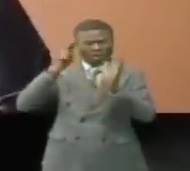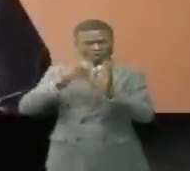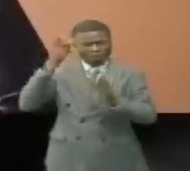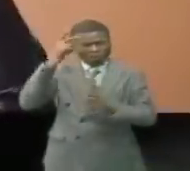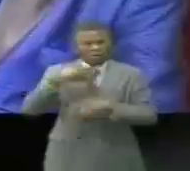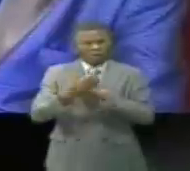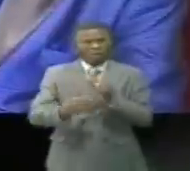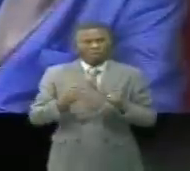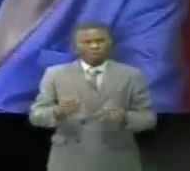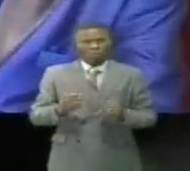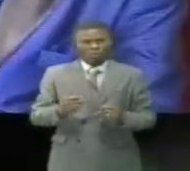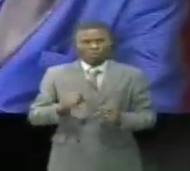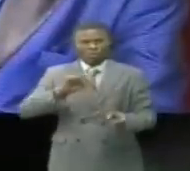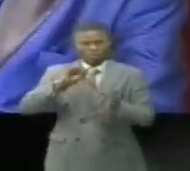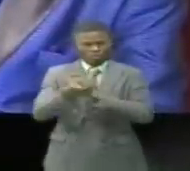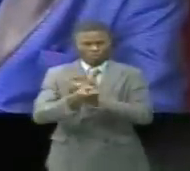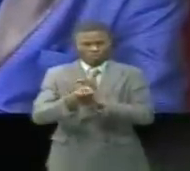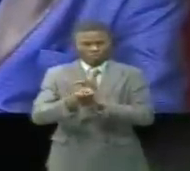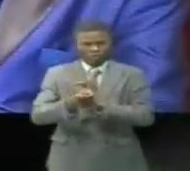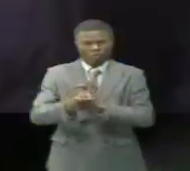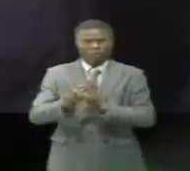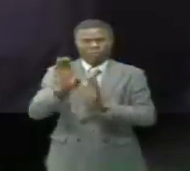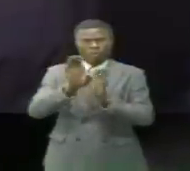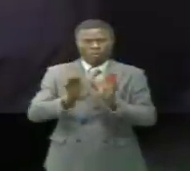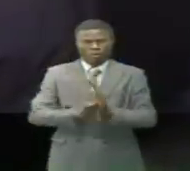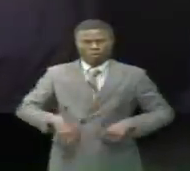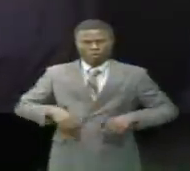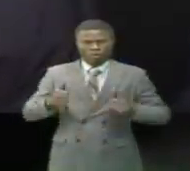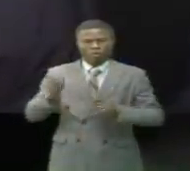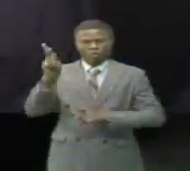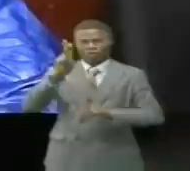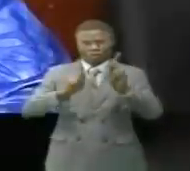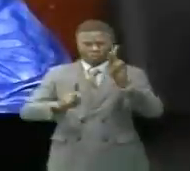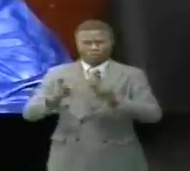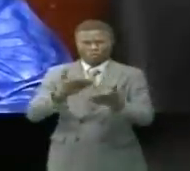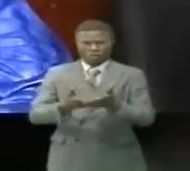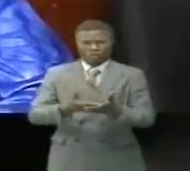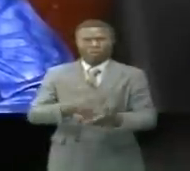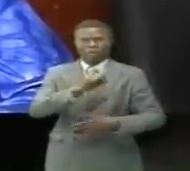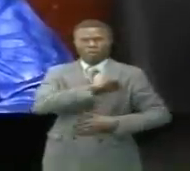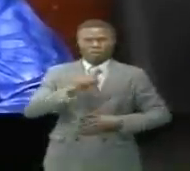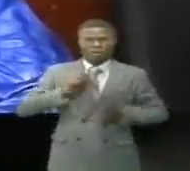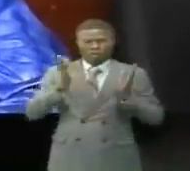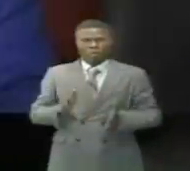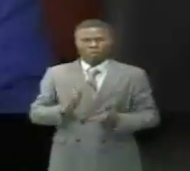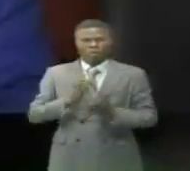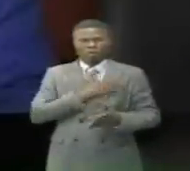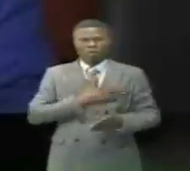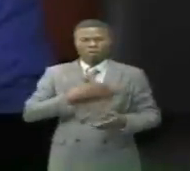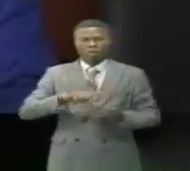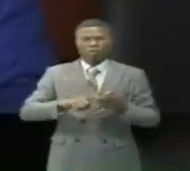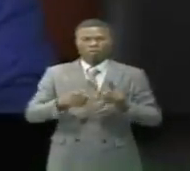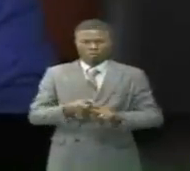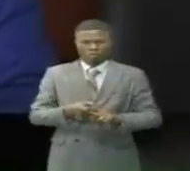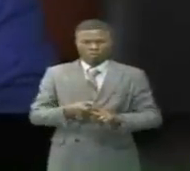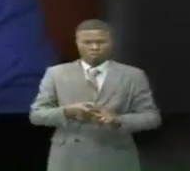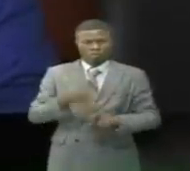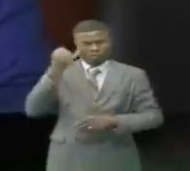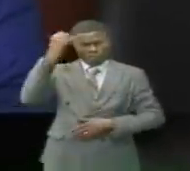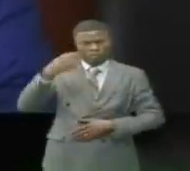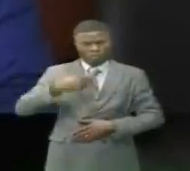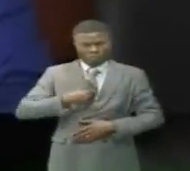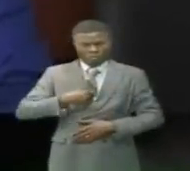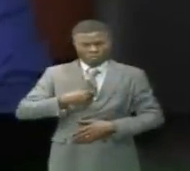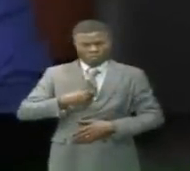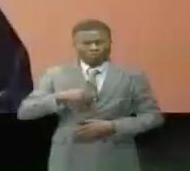des efforts pour améliorer le vécu quotidien de nos populations. Honorables sénateurs et chers collègues, à mon sens, j'estime que le